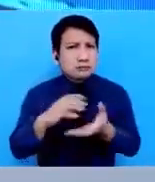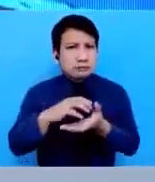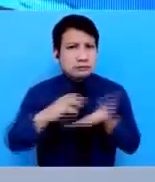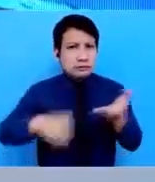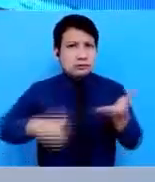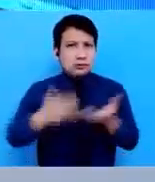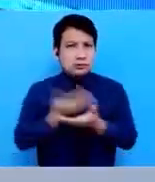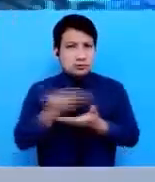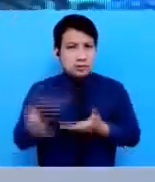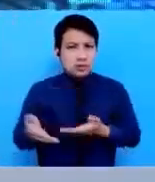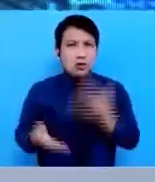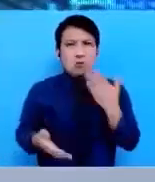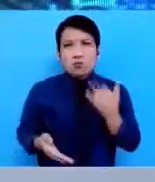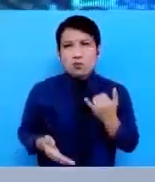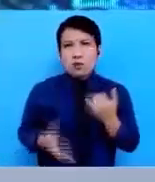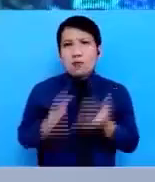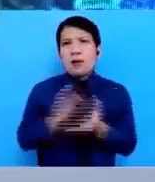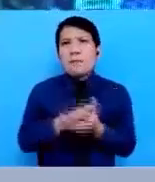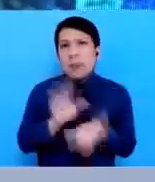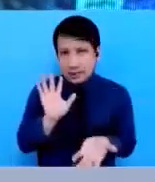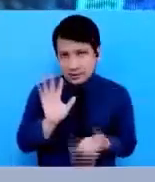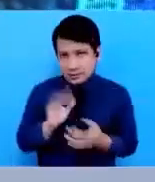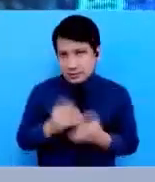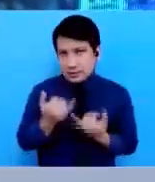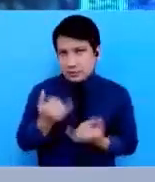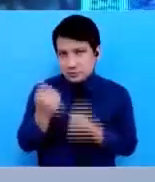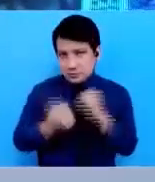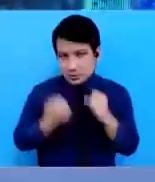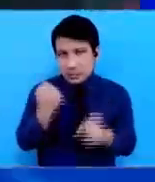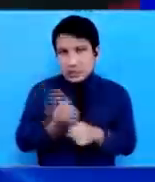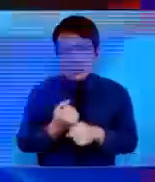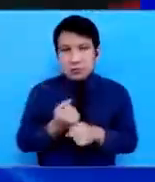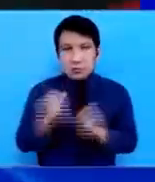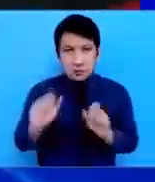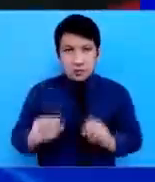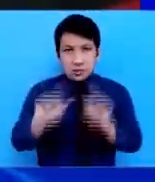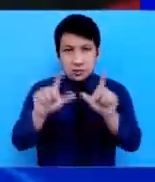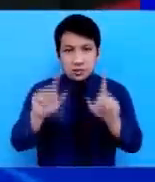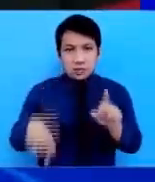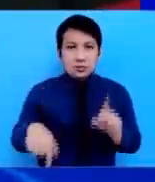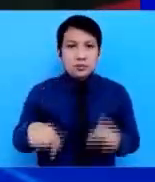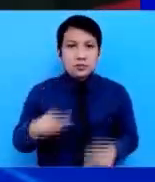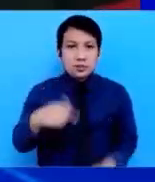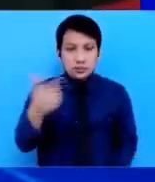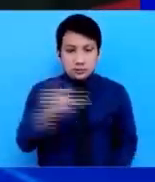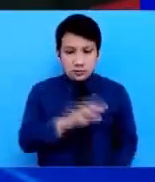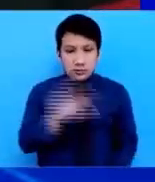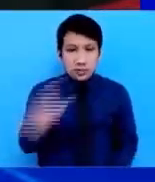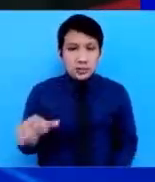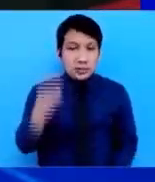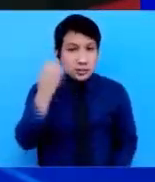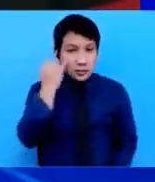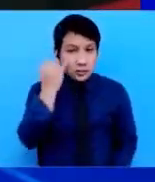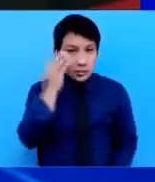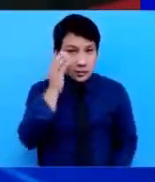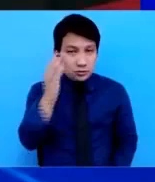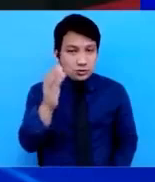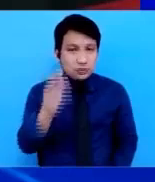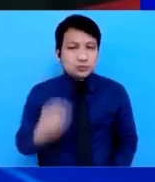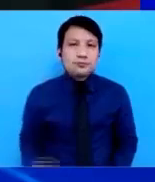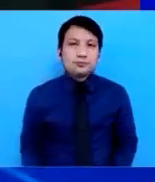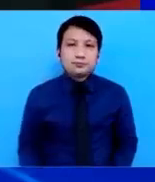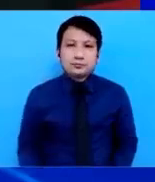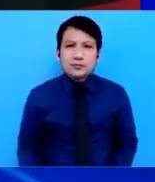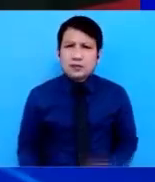binibiling paputok dahil sa taas presyo ngayong taon. Live mula sa Bukawi, Bulacan, nasa frontline ang balitang yan, si JC Cosico.